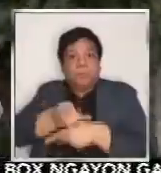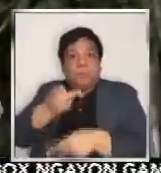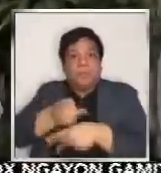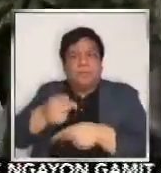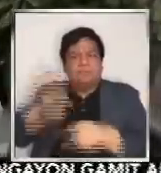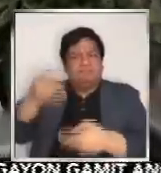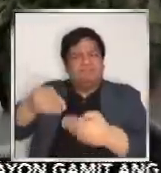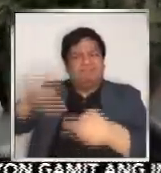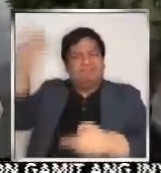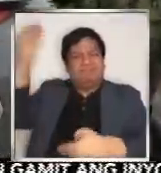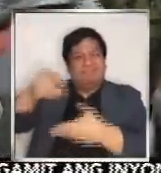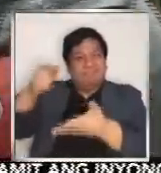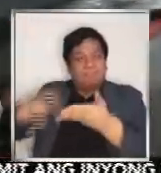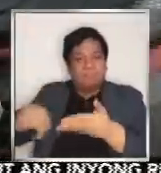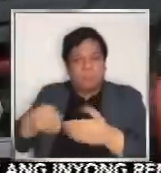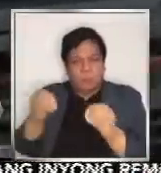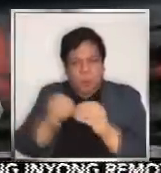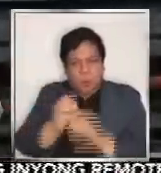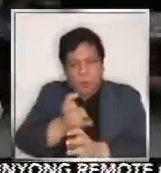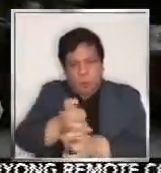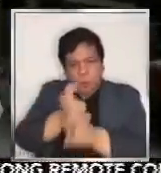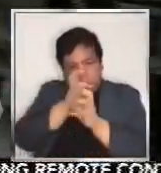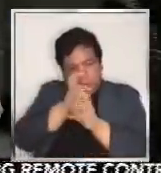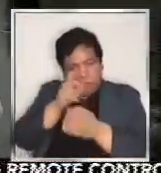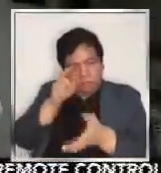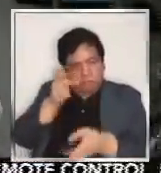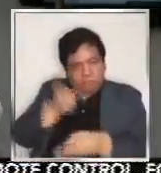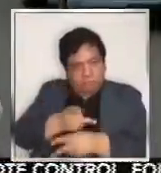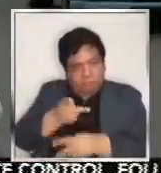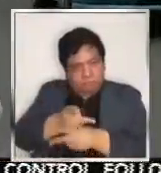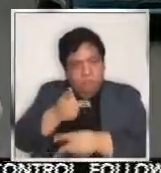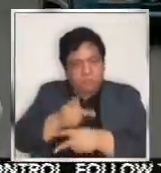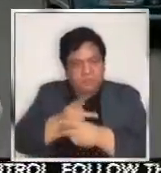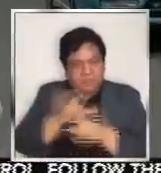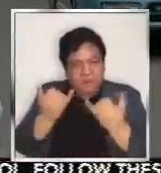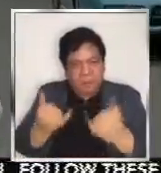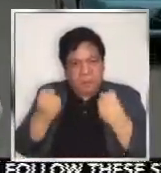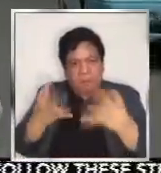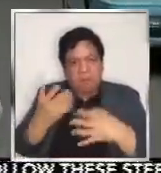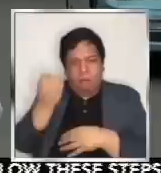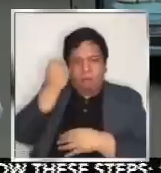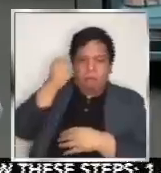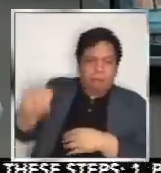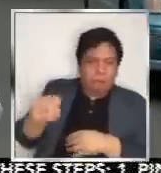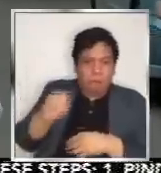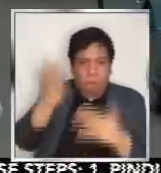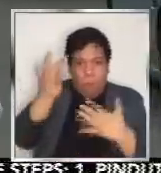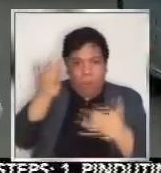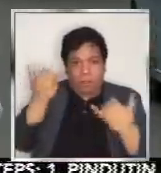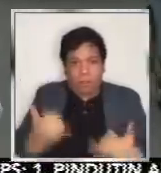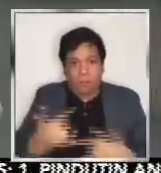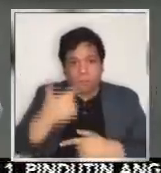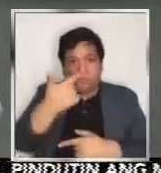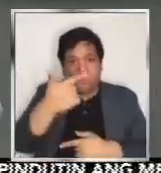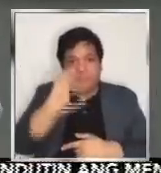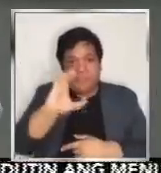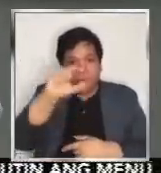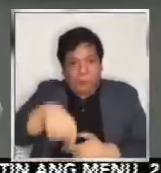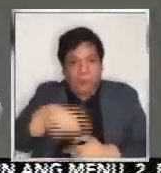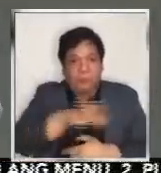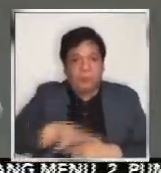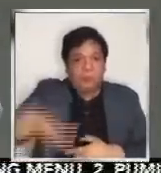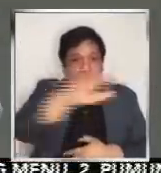daw nila ang kanilang ginagawang pagbabantay. Mas dumami raw kasi ang pasaway mula ng ibabana sa General Community Quarantine ang